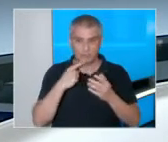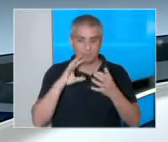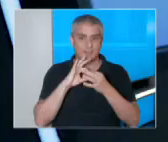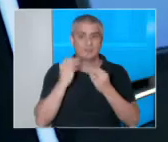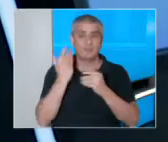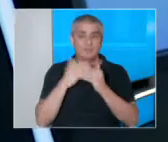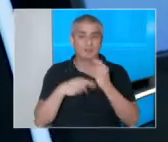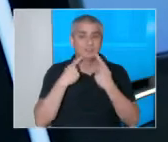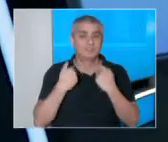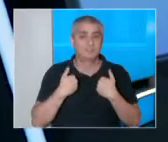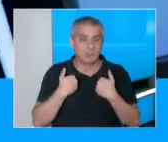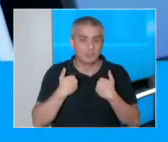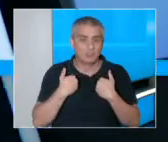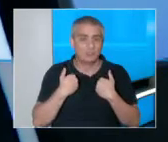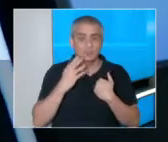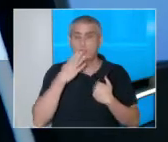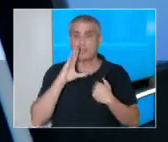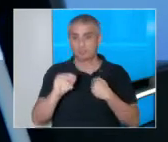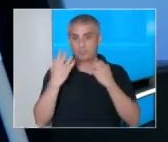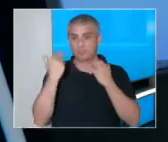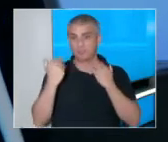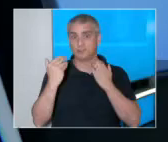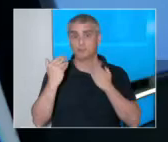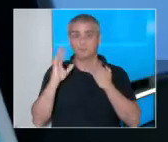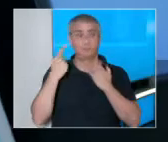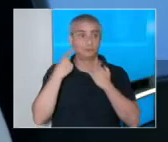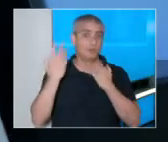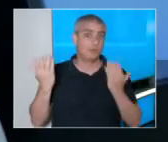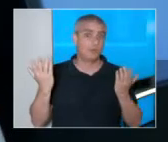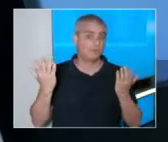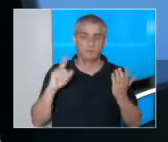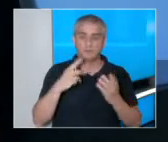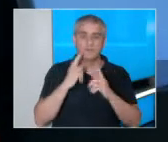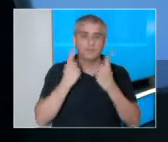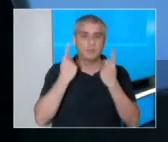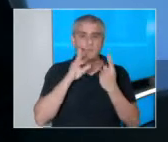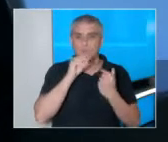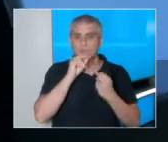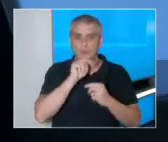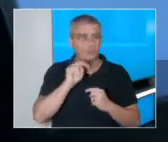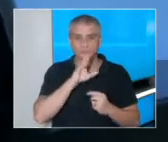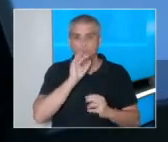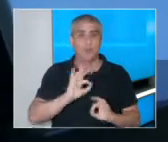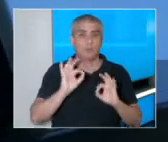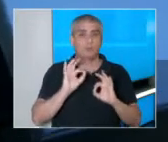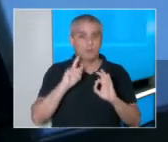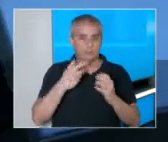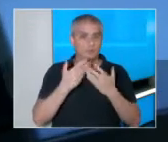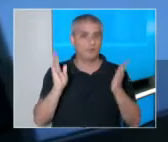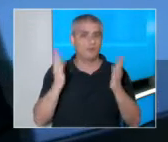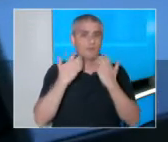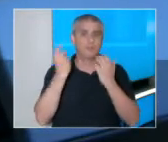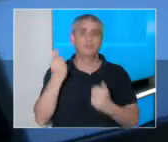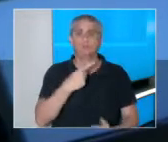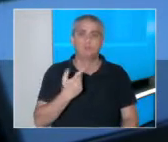לחלק האחרון של שיחתנו, על ההשתקה שהייתה עדיין. והיה עם שמוע? לא, שפתאום מדברים על נושאים שלא דיברו, ואפשר לפתוח את פרשת